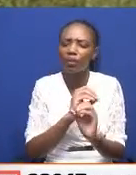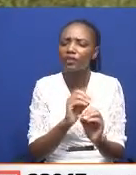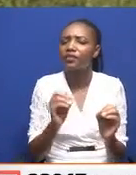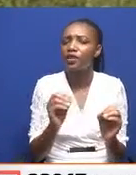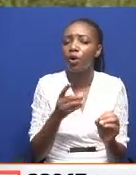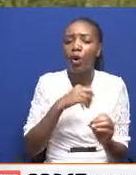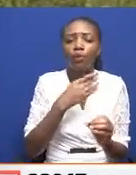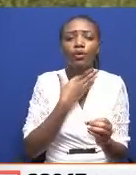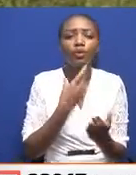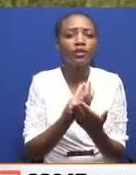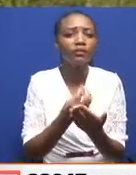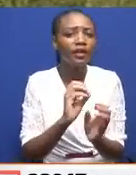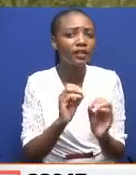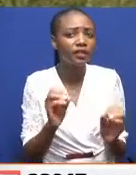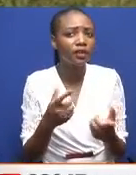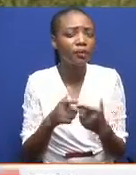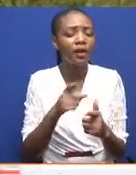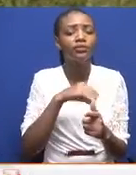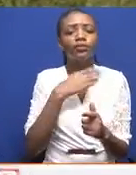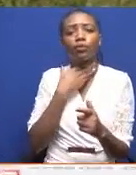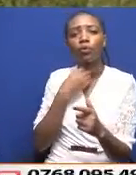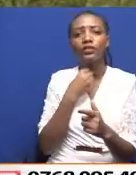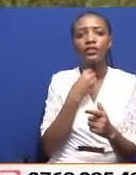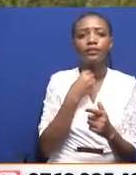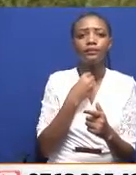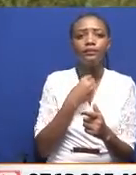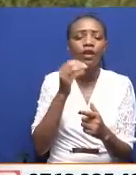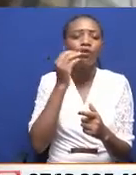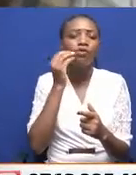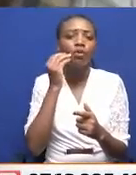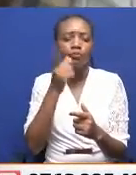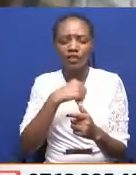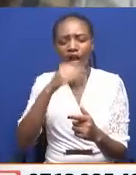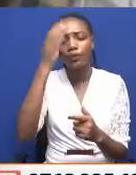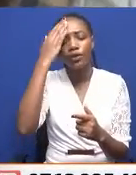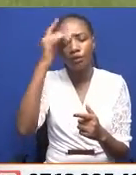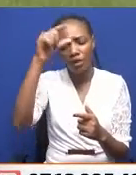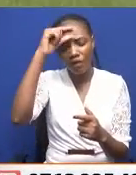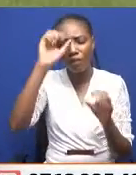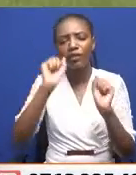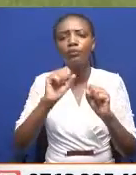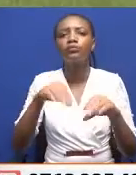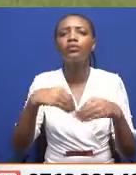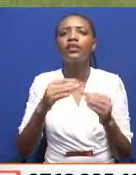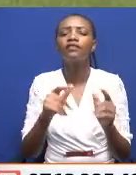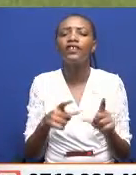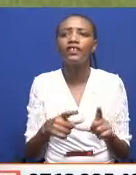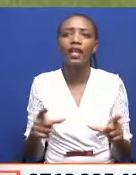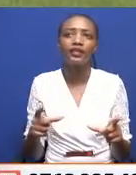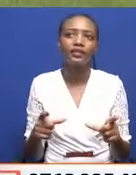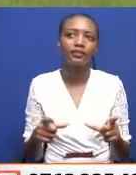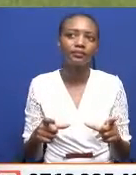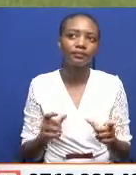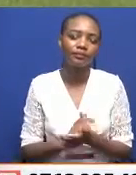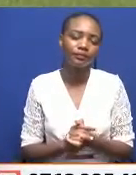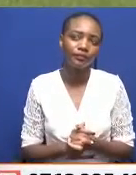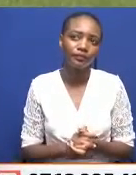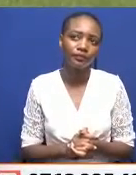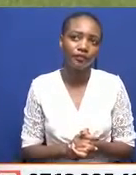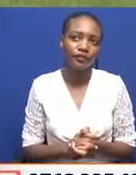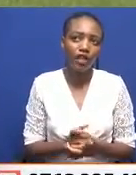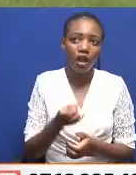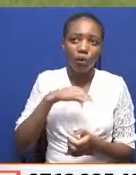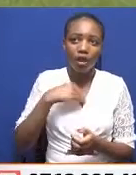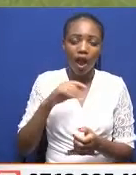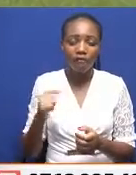pesa, lakini tuko kwa makao. Natakiwa serikali tupatie mashamba. Na nimesikia kuna vikundi